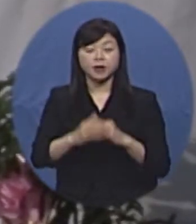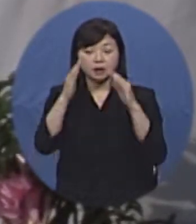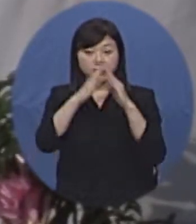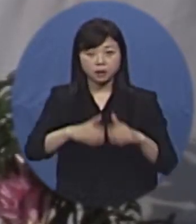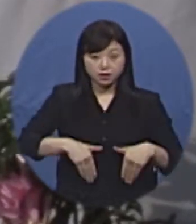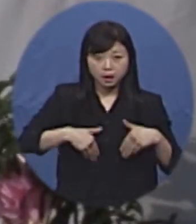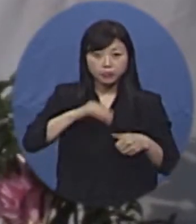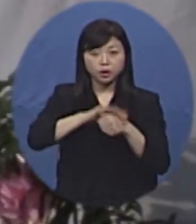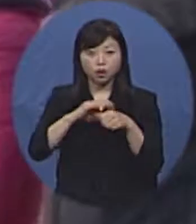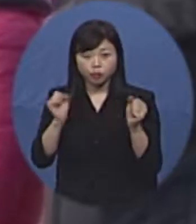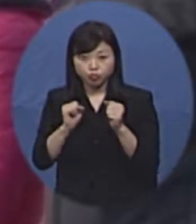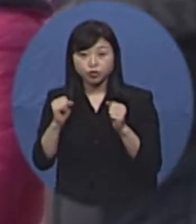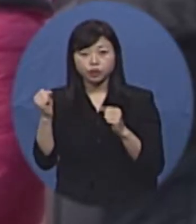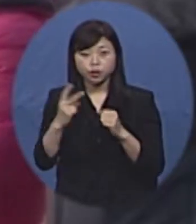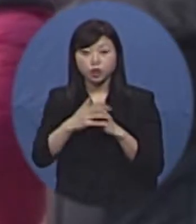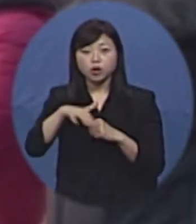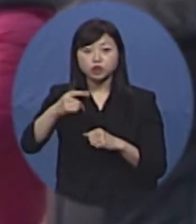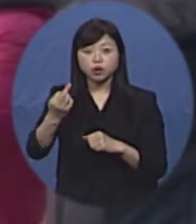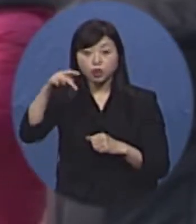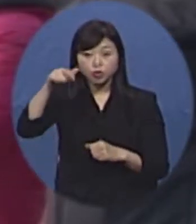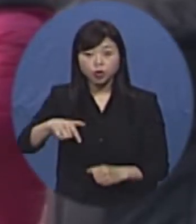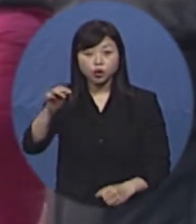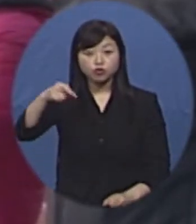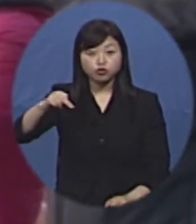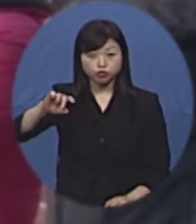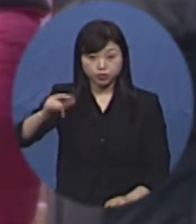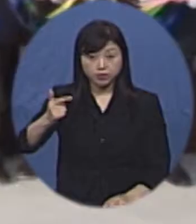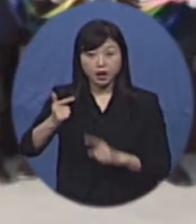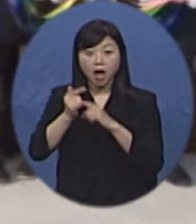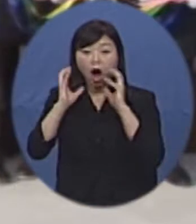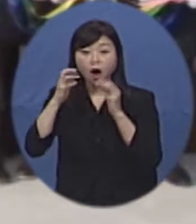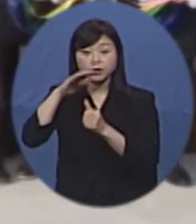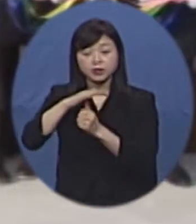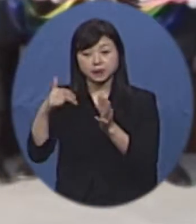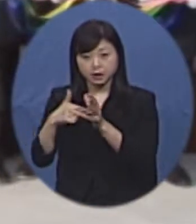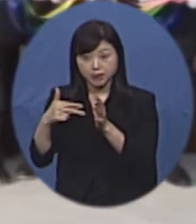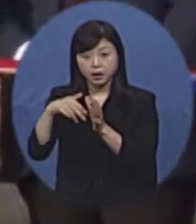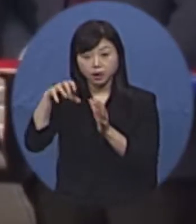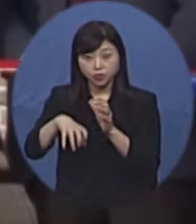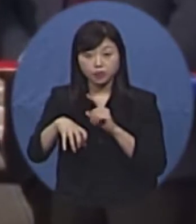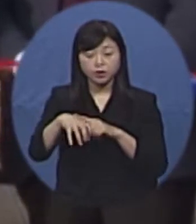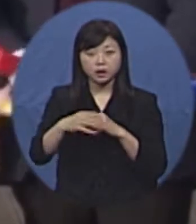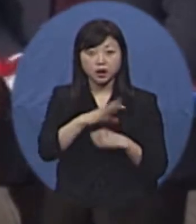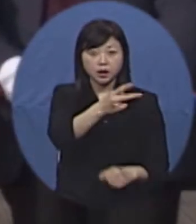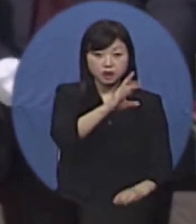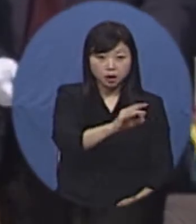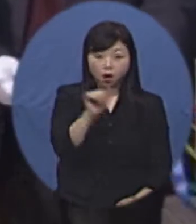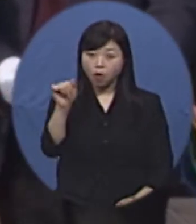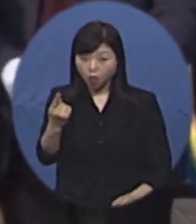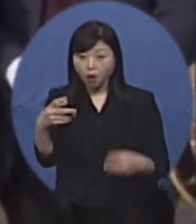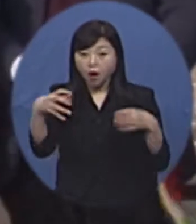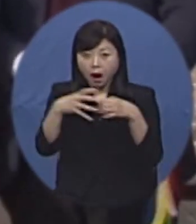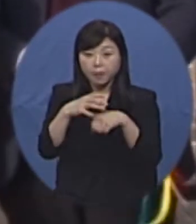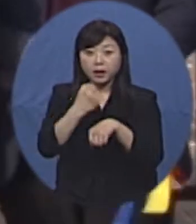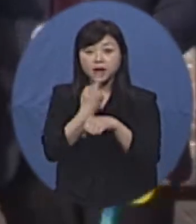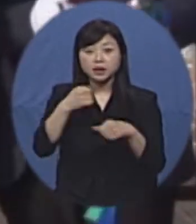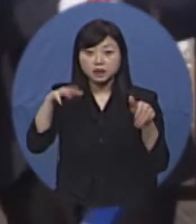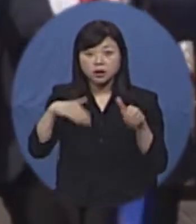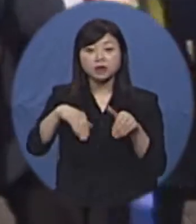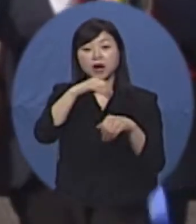전남과 경북, 그리고 초록우산 어린이재단이 함께 영호남 동서화합 천사 프로젝트의 일환으로